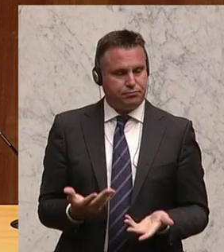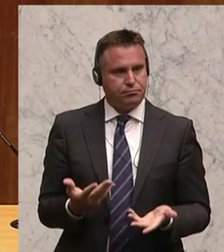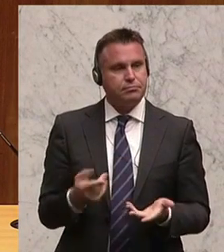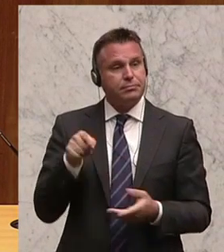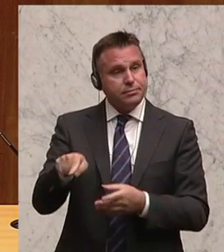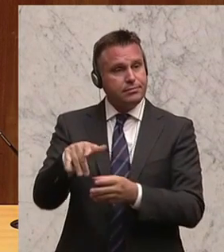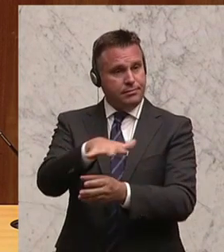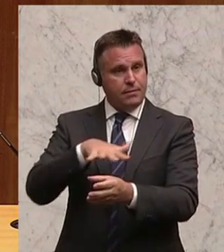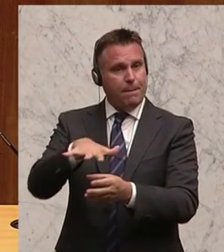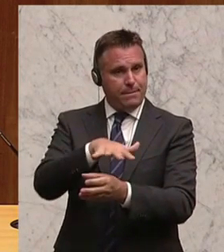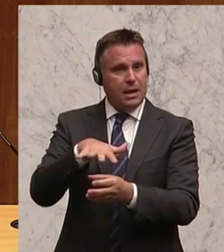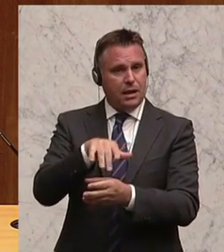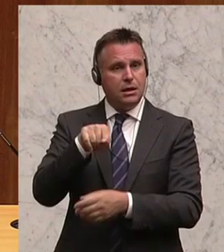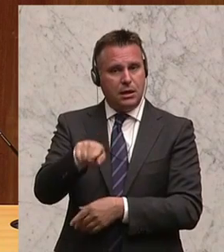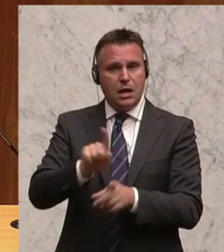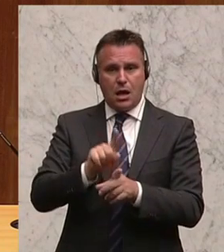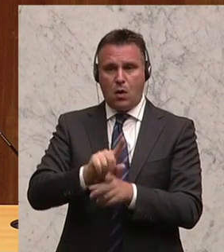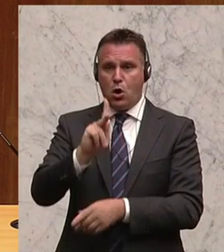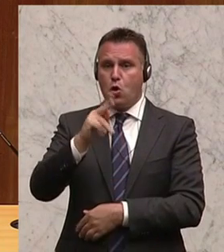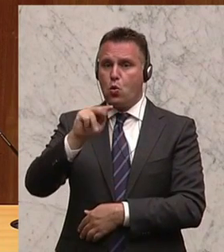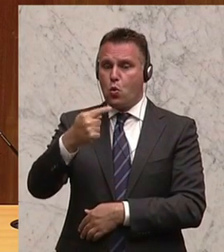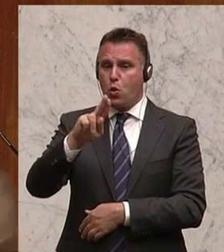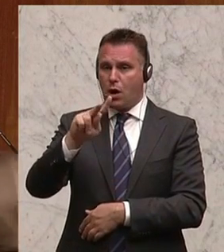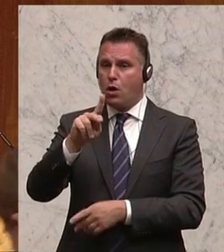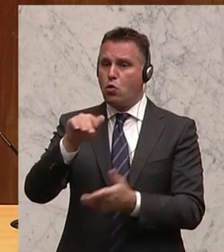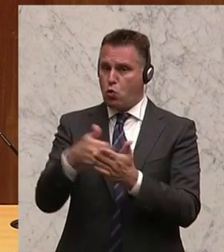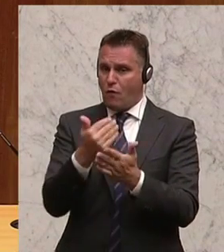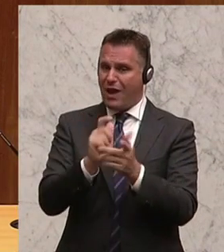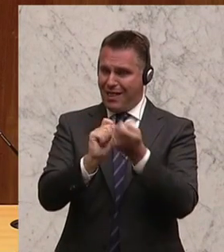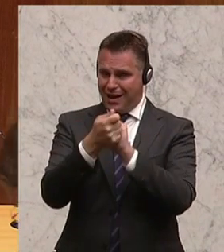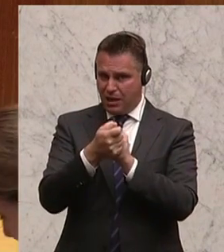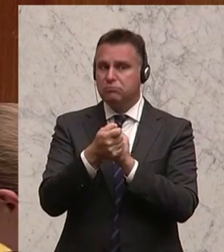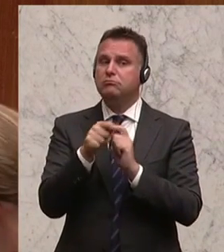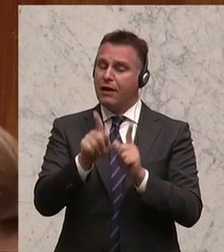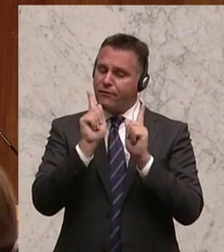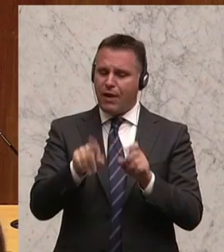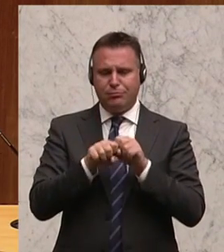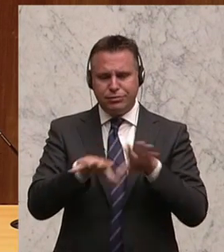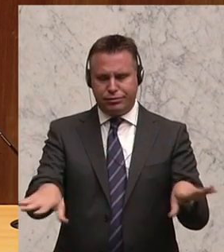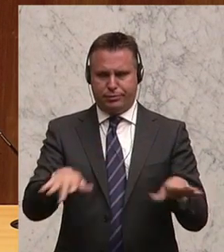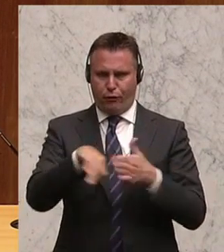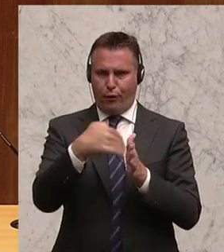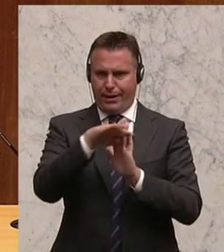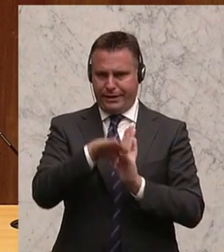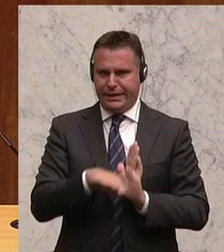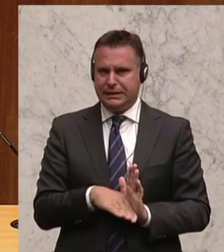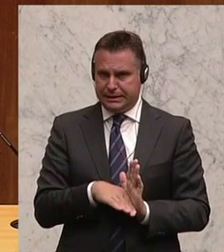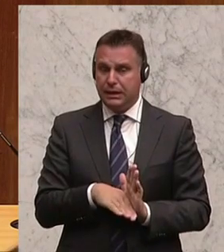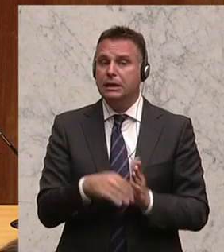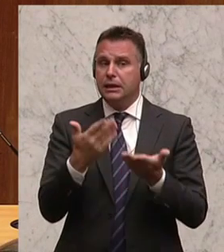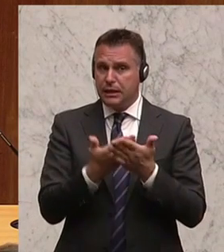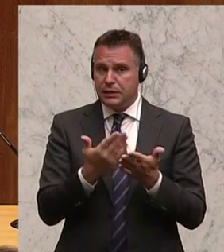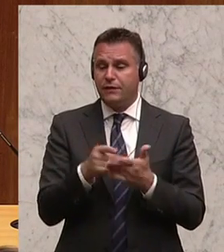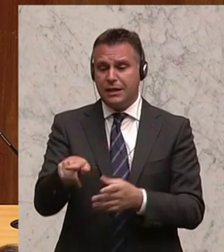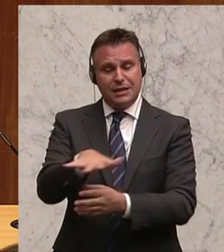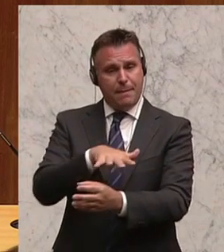Bereich wird die Guck-Novelle massive Auswirkungen bzw. Konsequenzen haben. Daher braucht